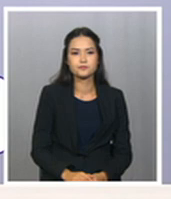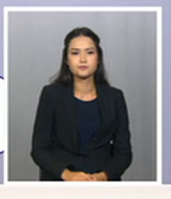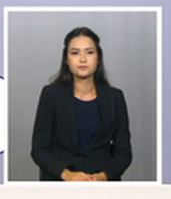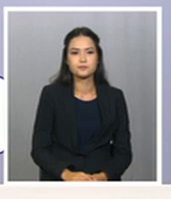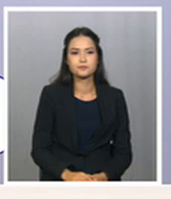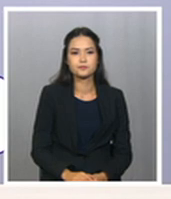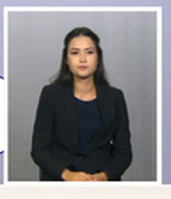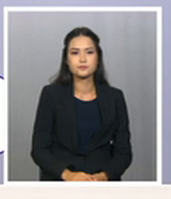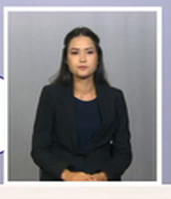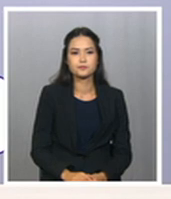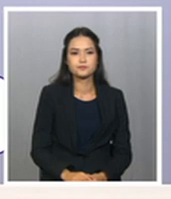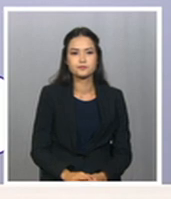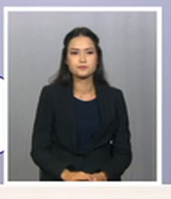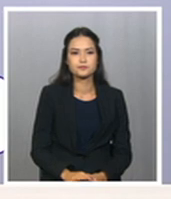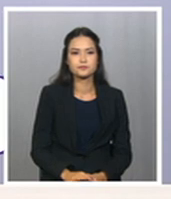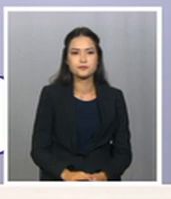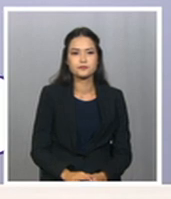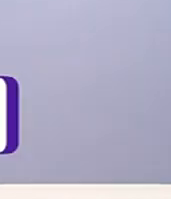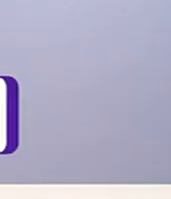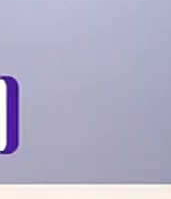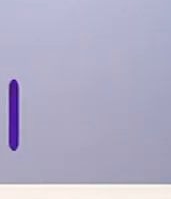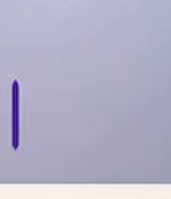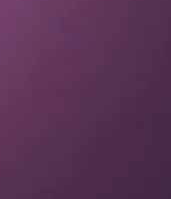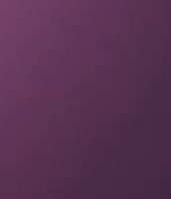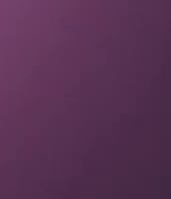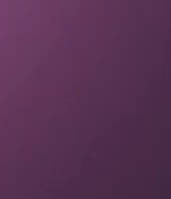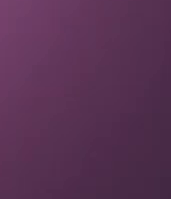Сонымен сабағымыз аяқталды. Сау болыңыздар.